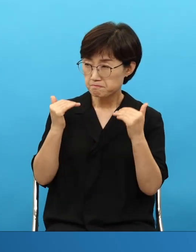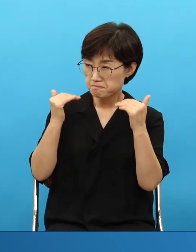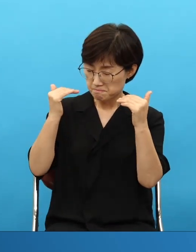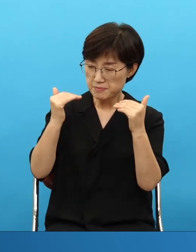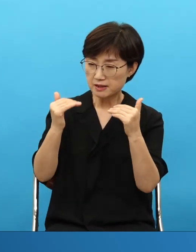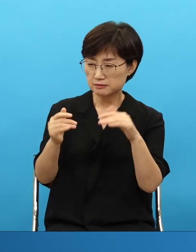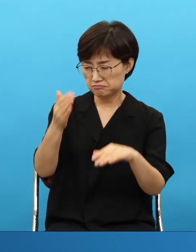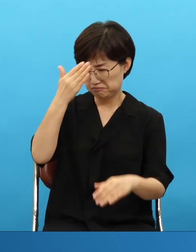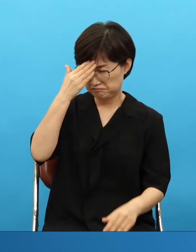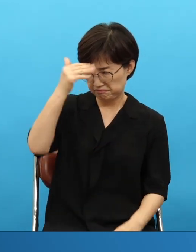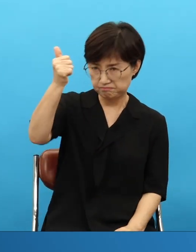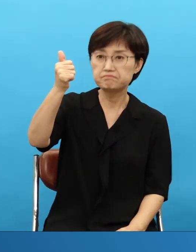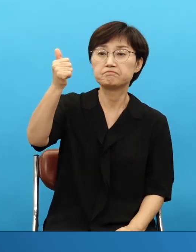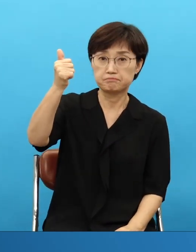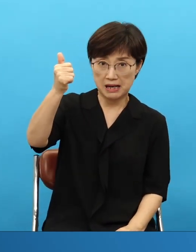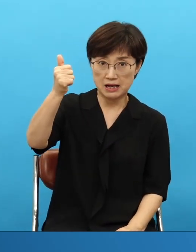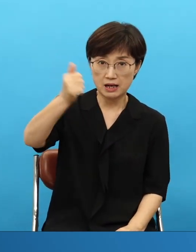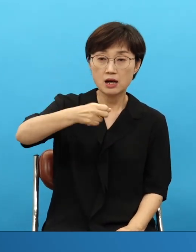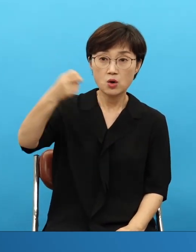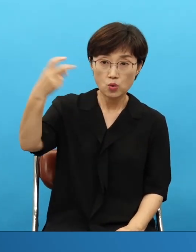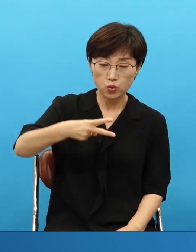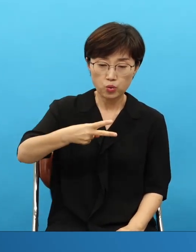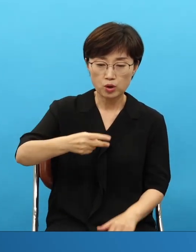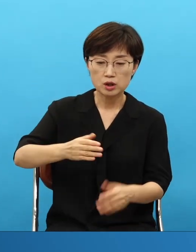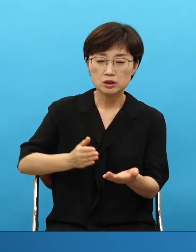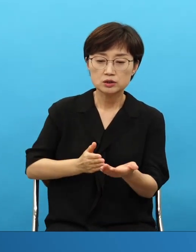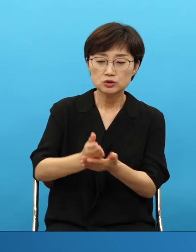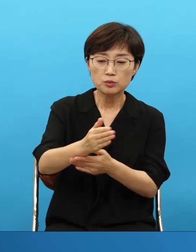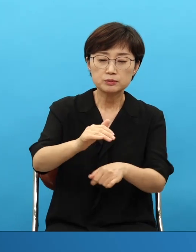전문 직업인 선교사로 파송돼야 돼요.